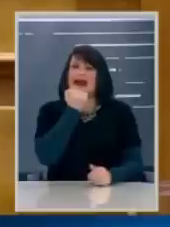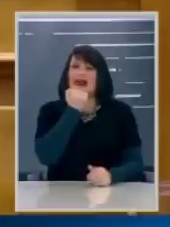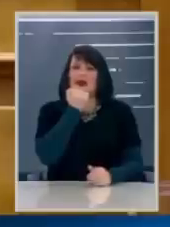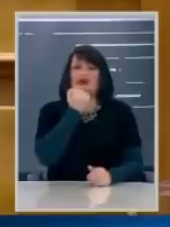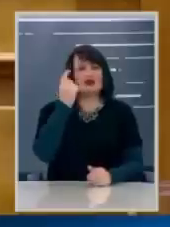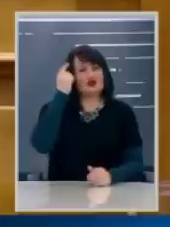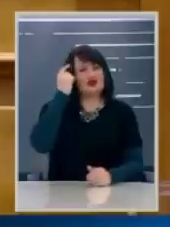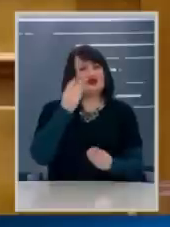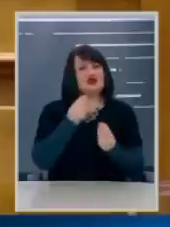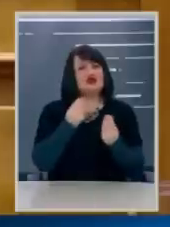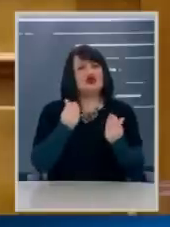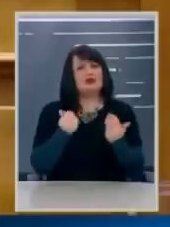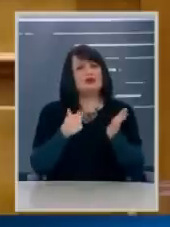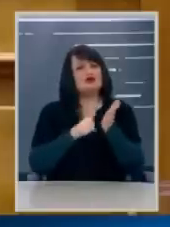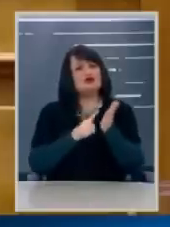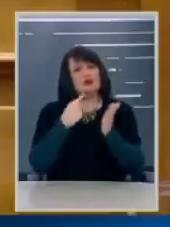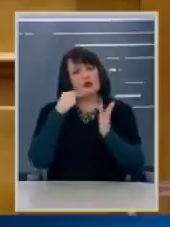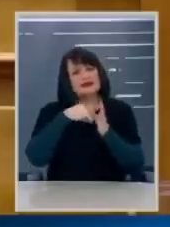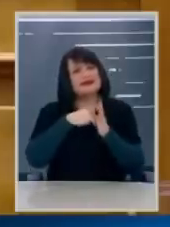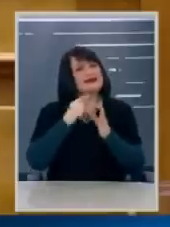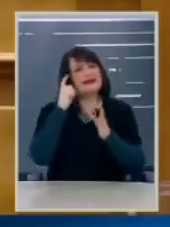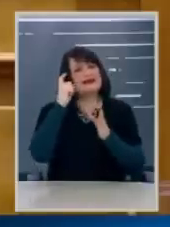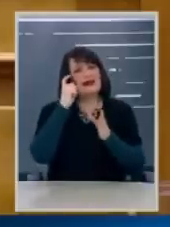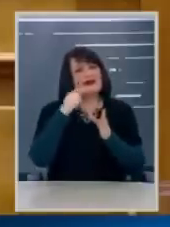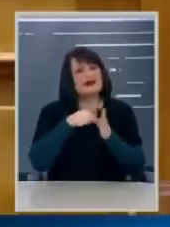φιλοσοφία του νόμου.